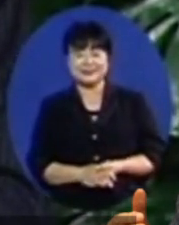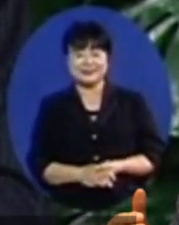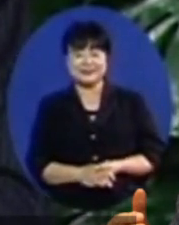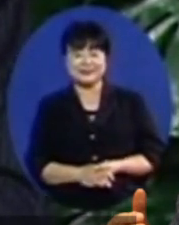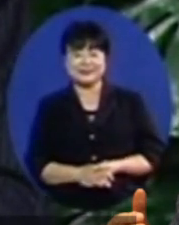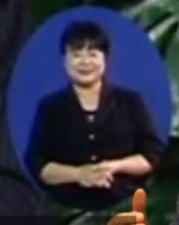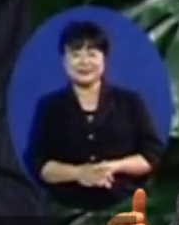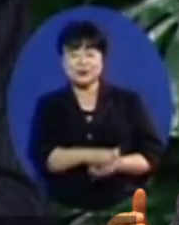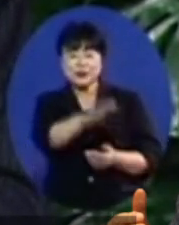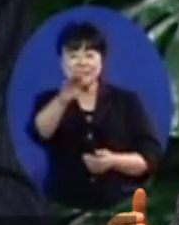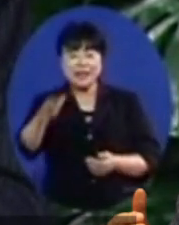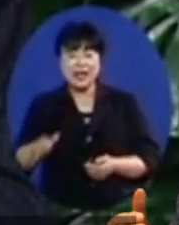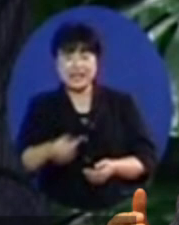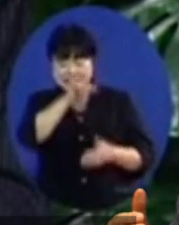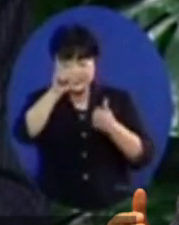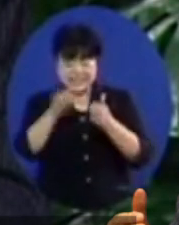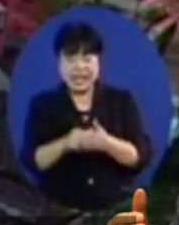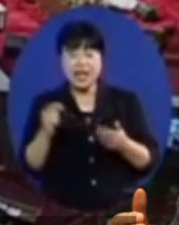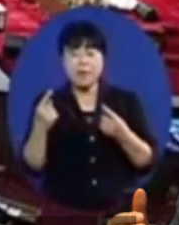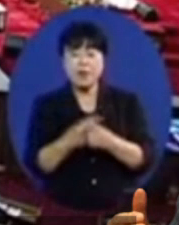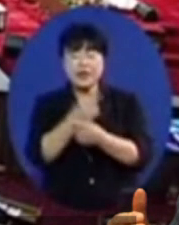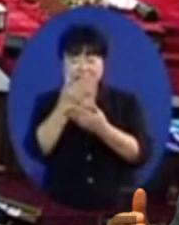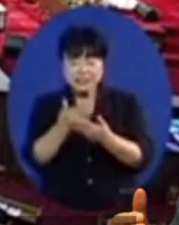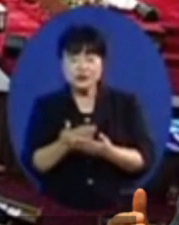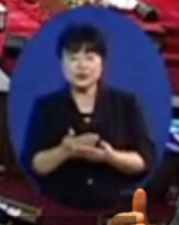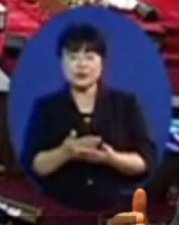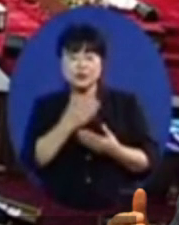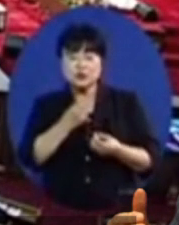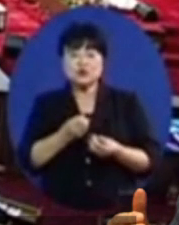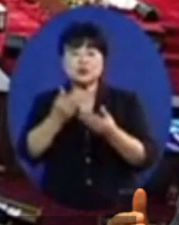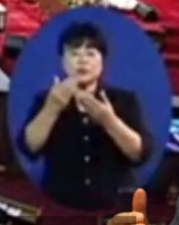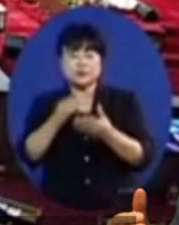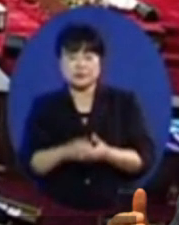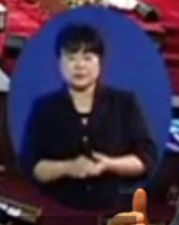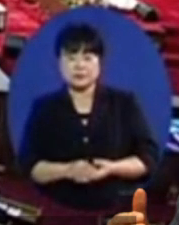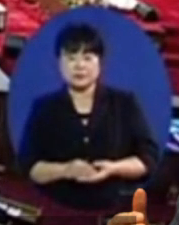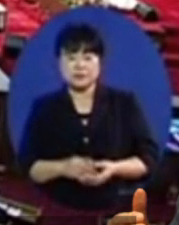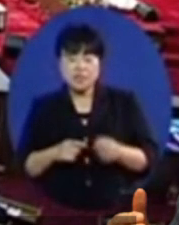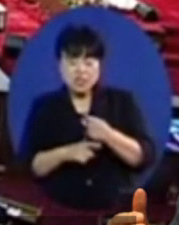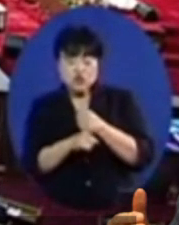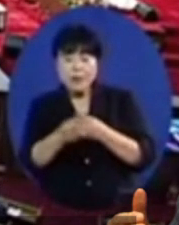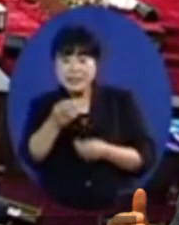그래서 우리가 이 인생을 변화시킬 수 있는 충분한 이유가 많아요.